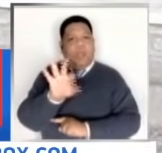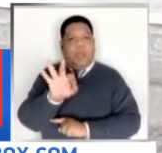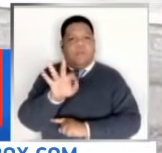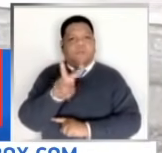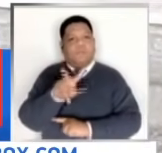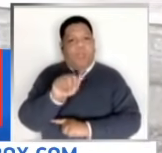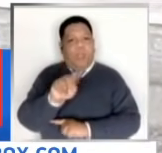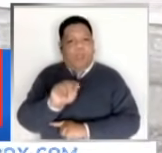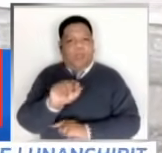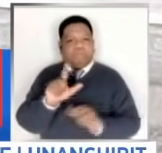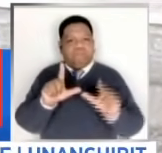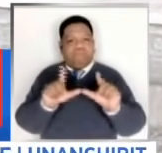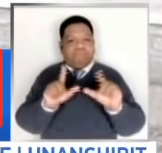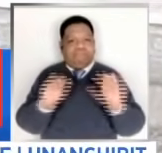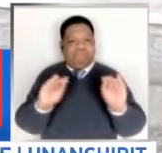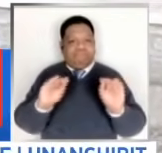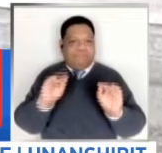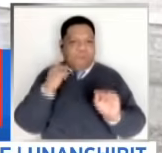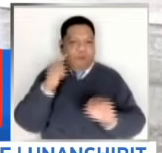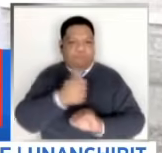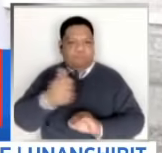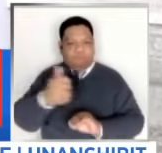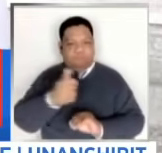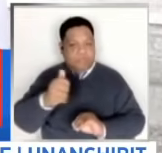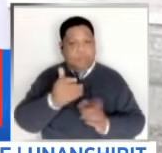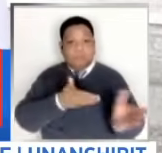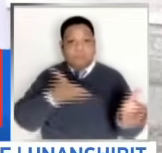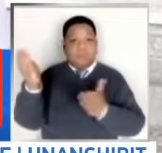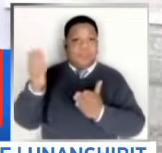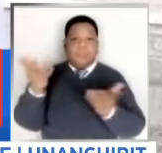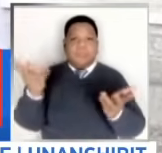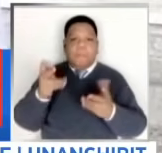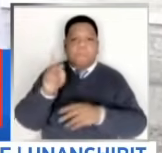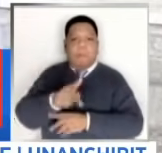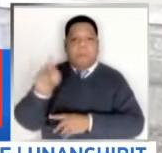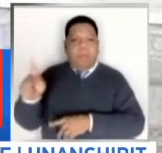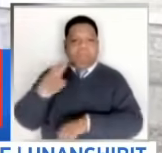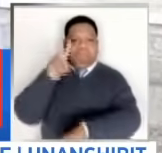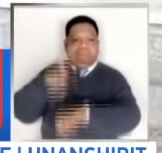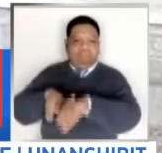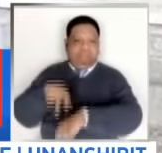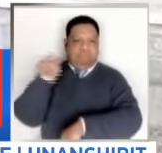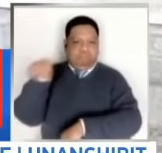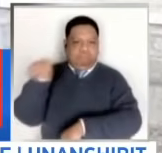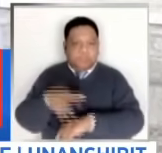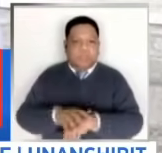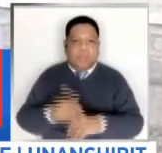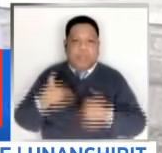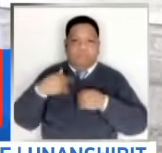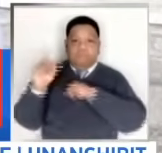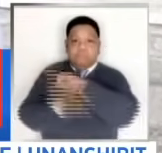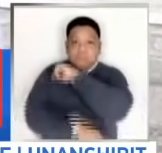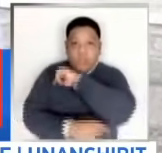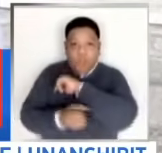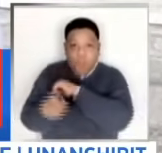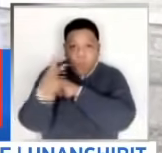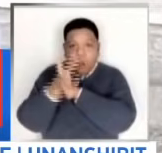at dinala ito sa impound facility sa Magalang, Pampanga. Meron din silang inaharap na multa na 200,000